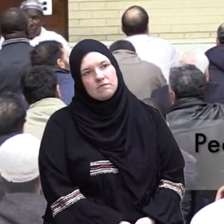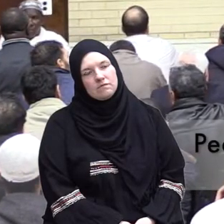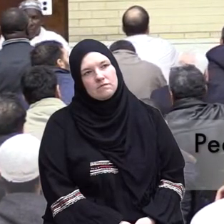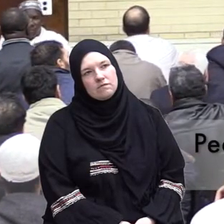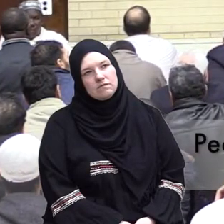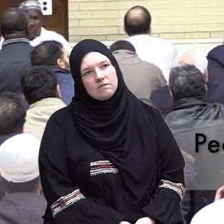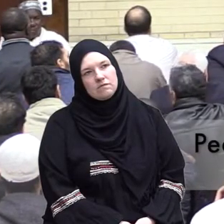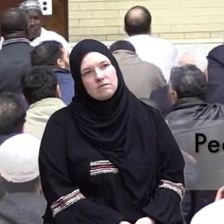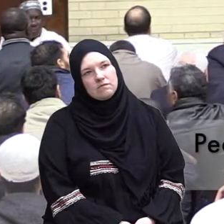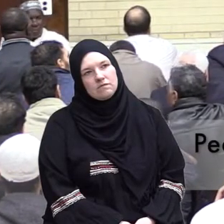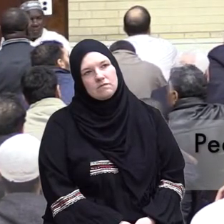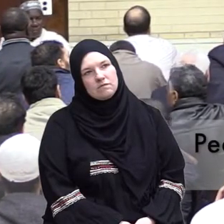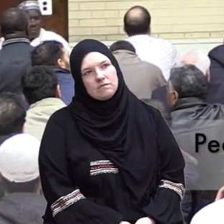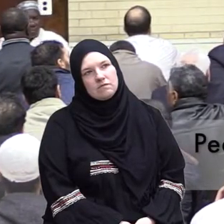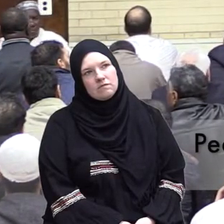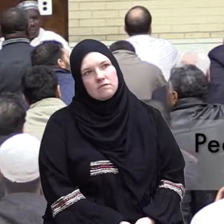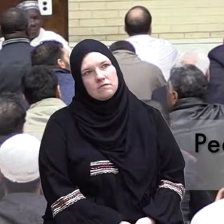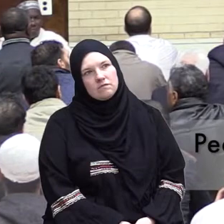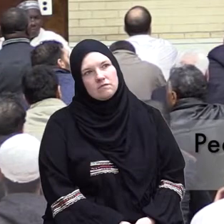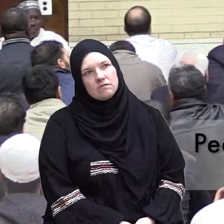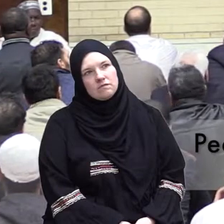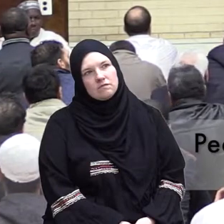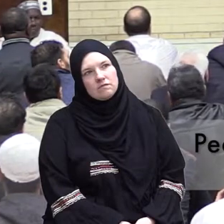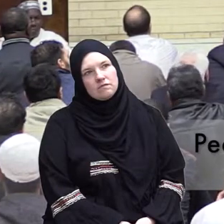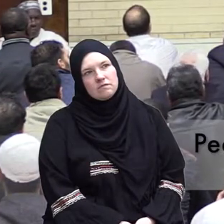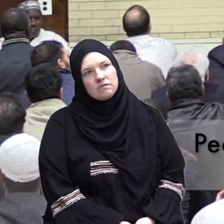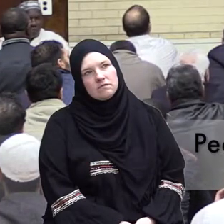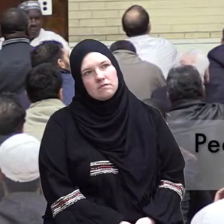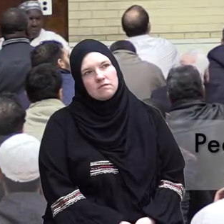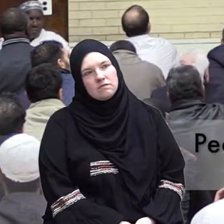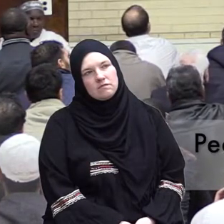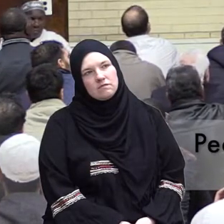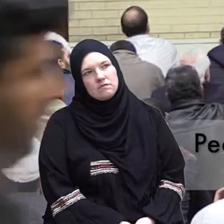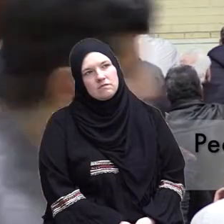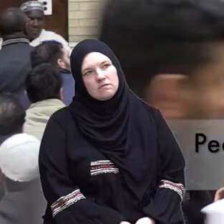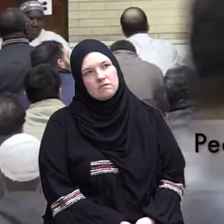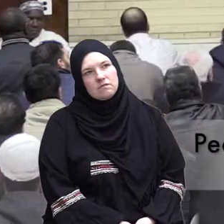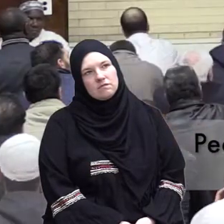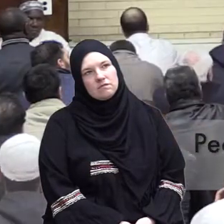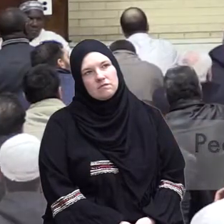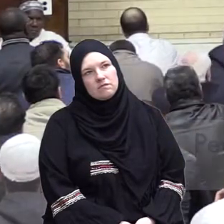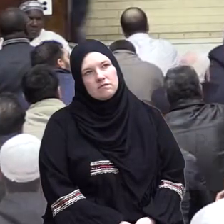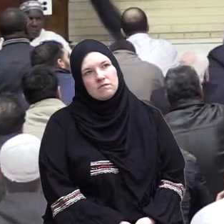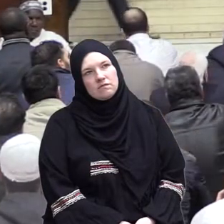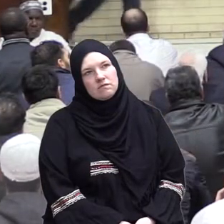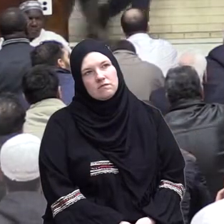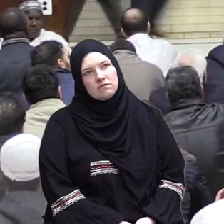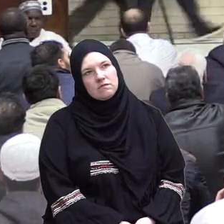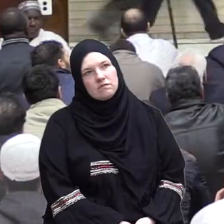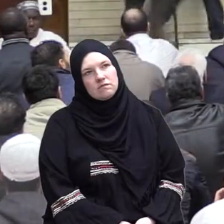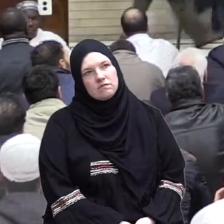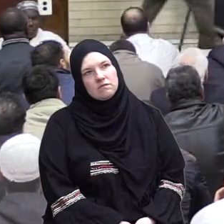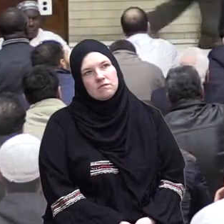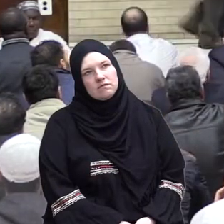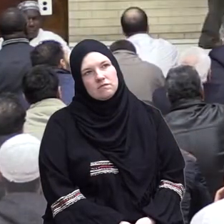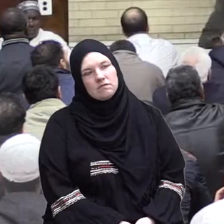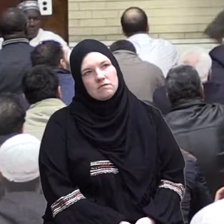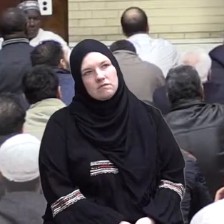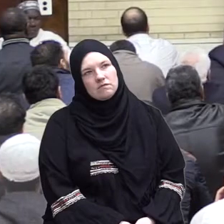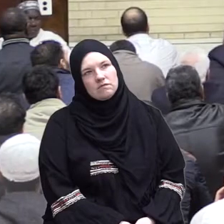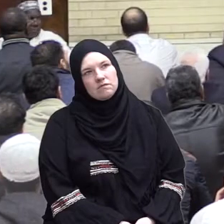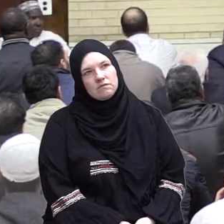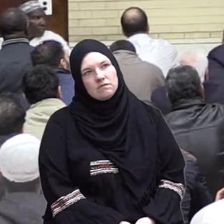شرور أنفسنا ومن سيئات أعمالنا من يهد الله فلا مضل له ومن يضلل فلا هادي